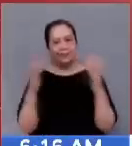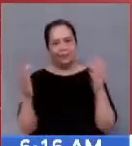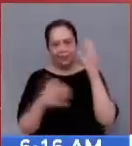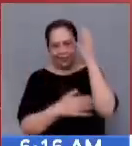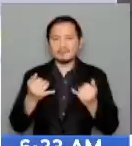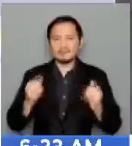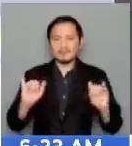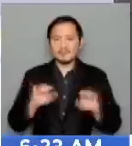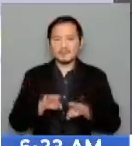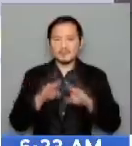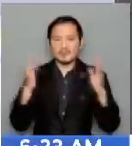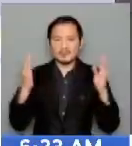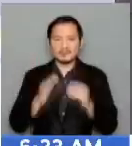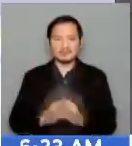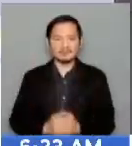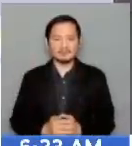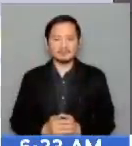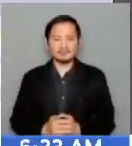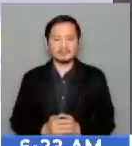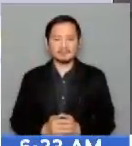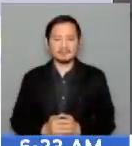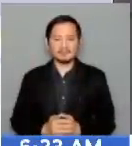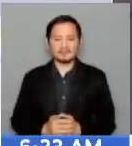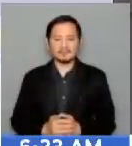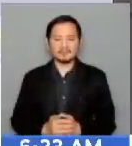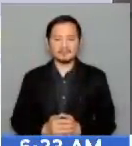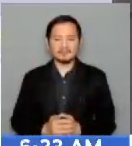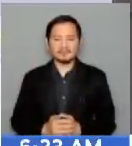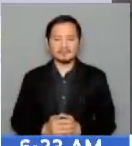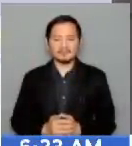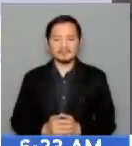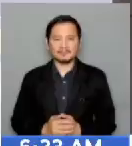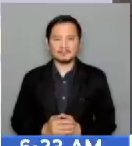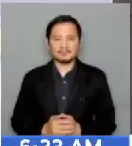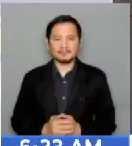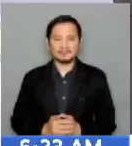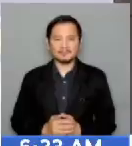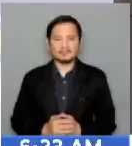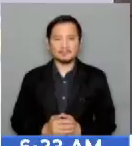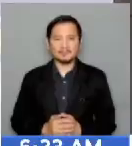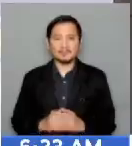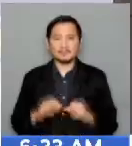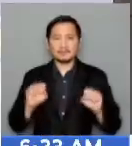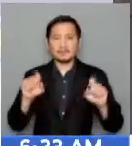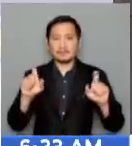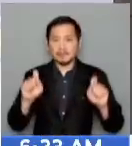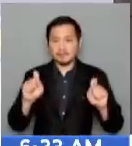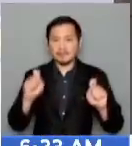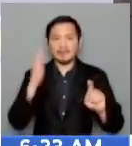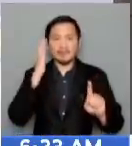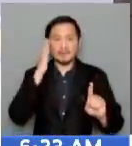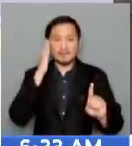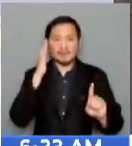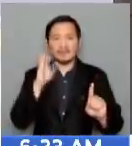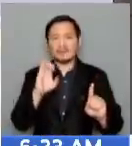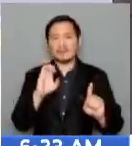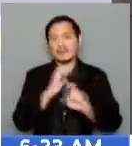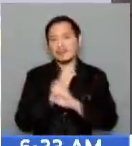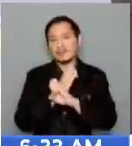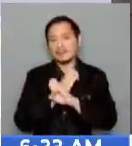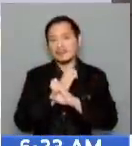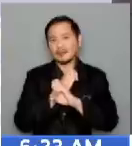Chavez. Opisyal na po, isasara na simula sa Sabado ang buong southbound lane ng EDSA Kamuning Flyover para